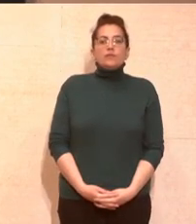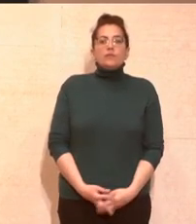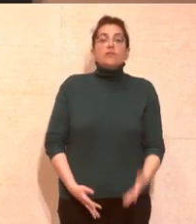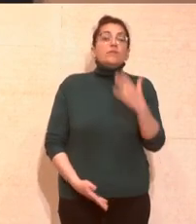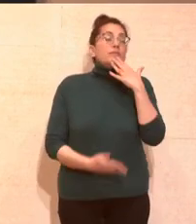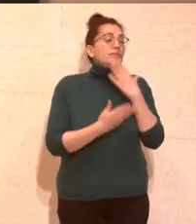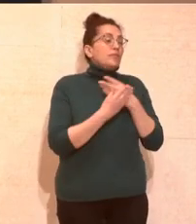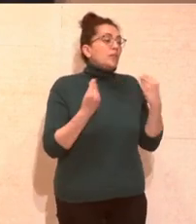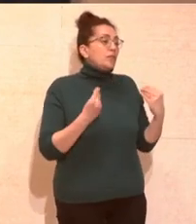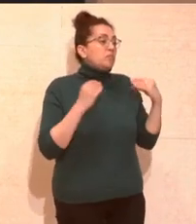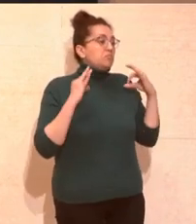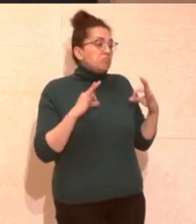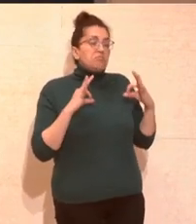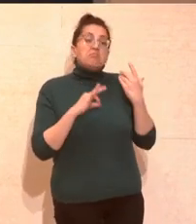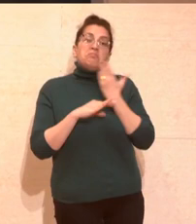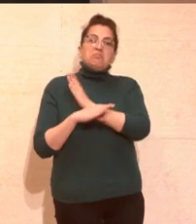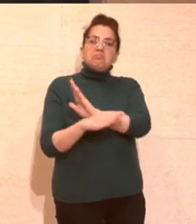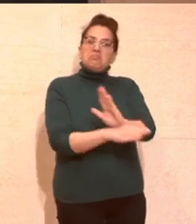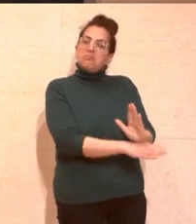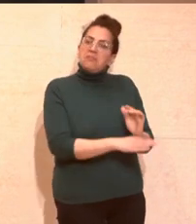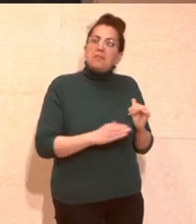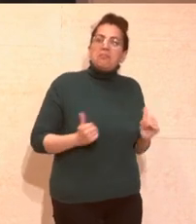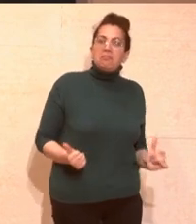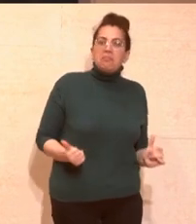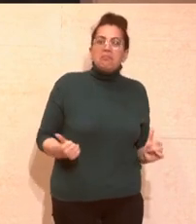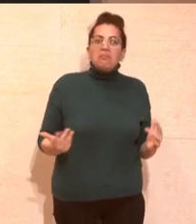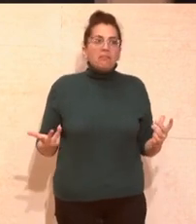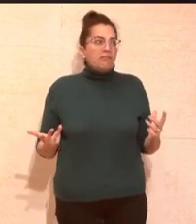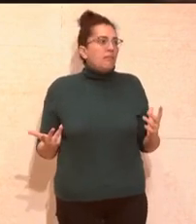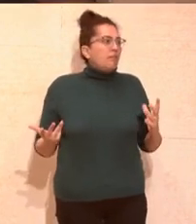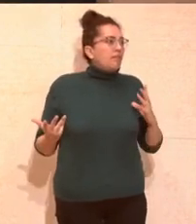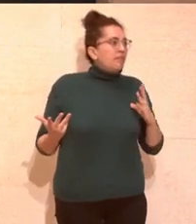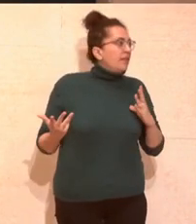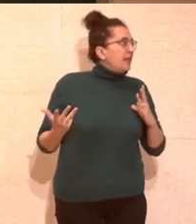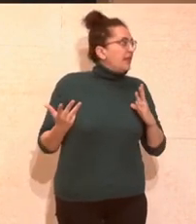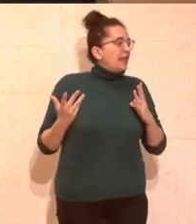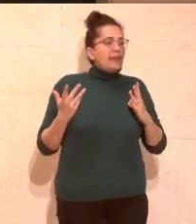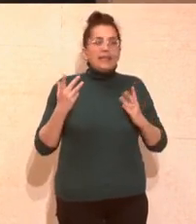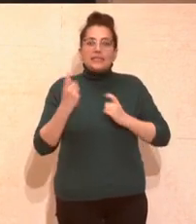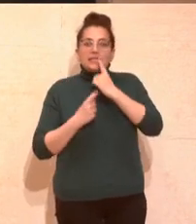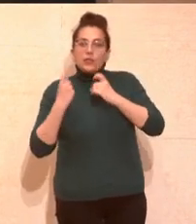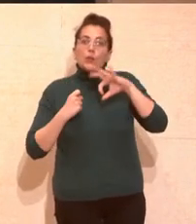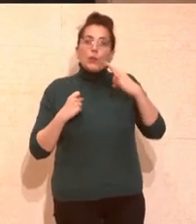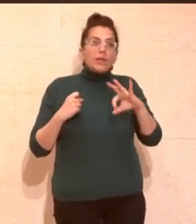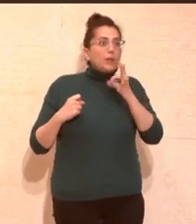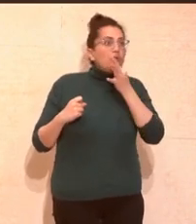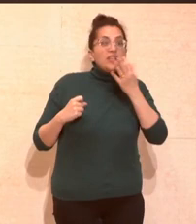Merci beaucoup, Carmen, pour ce super exposé. Donc, on a un temps de questions. Donc, nous sommes présents à la tribune pour répondre à vos questions. Il y a des micros